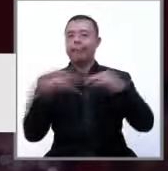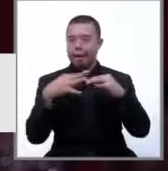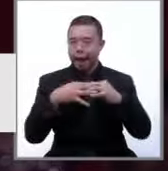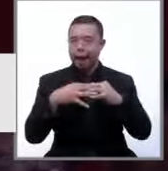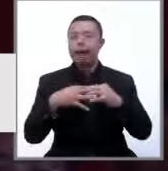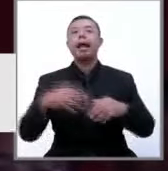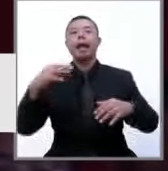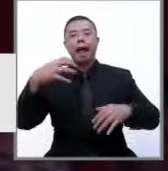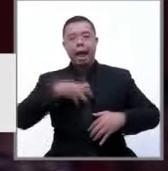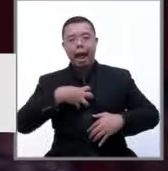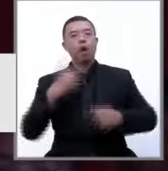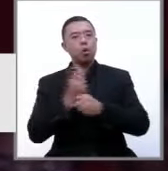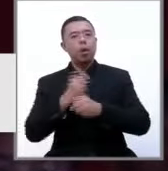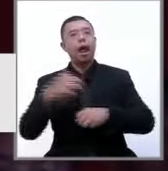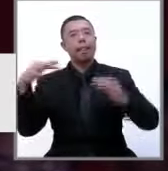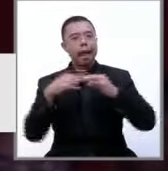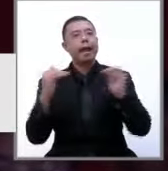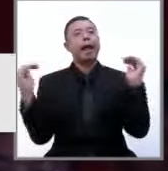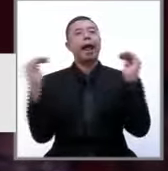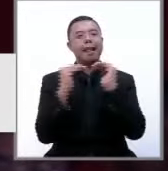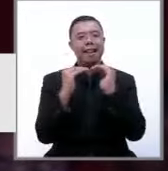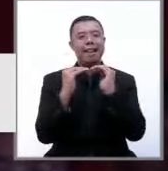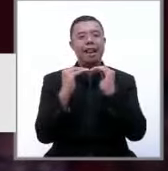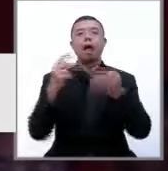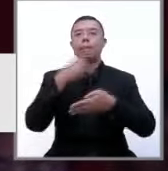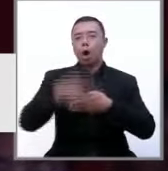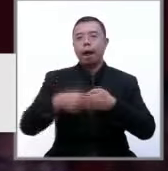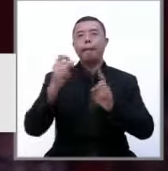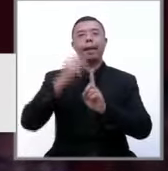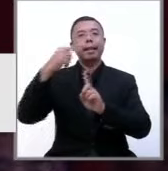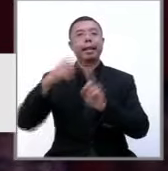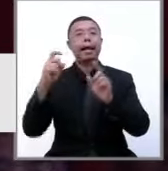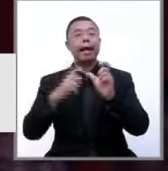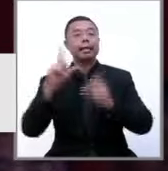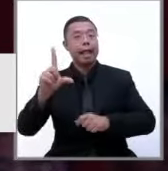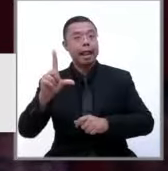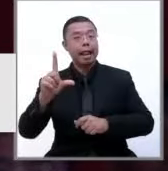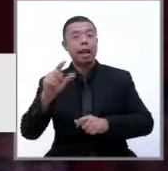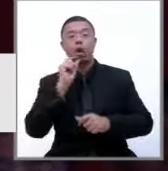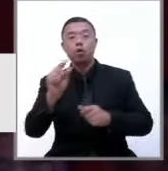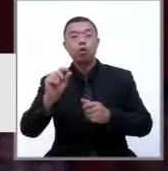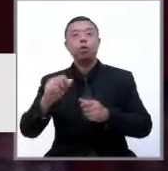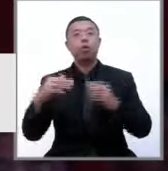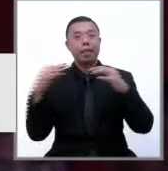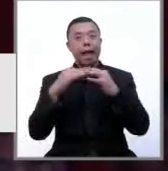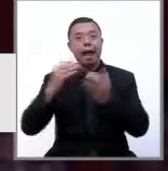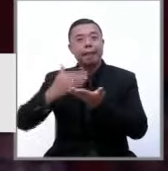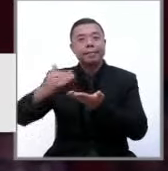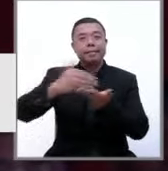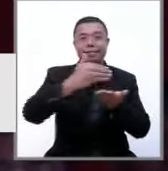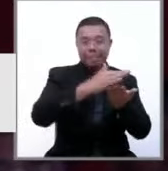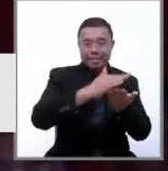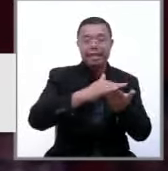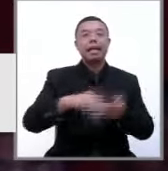tanah yang lebih berkeadilan program ptsl redistribusi tanah dan oneemap